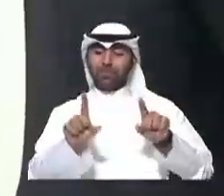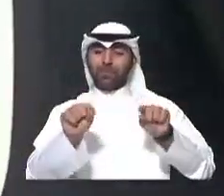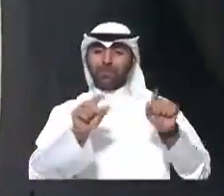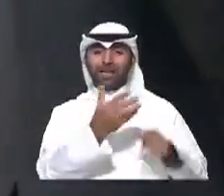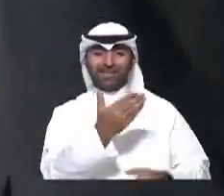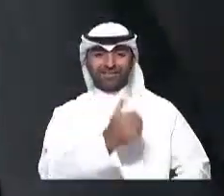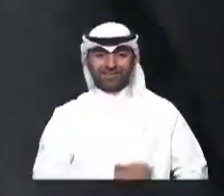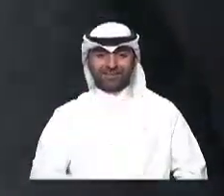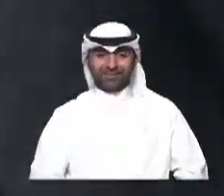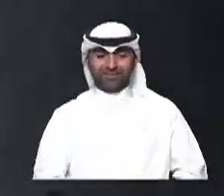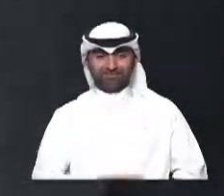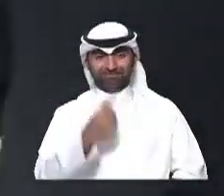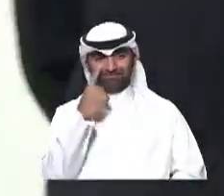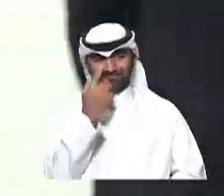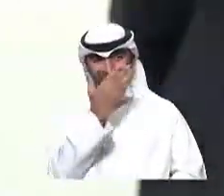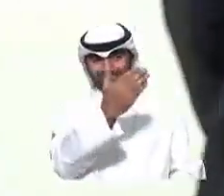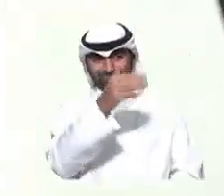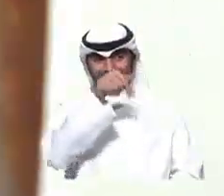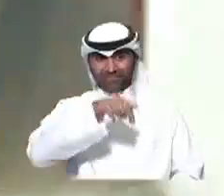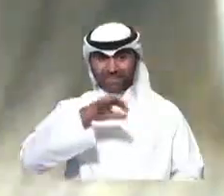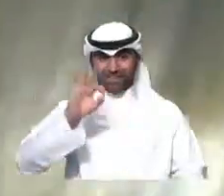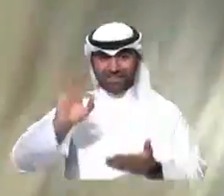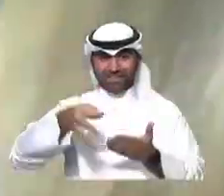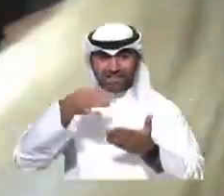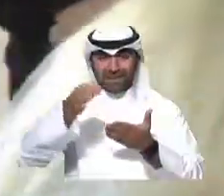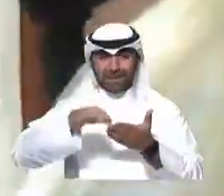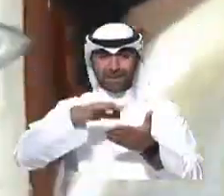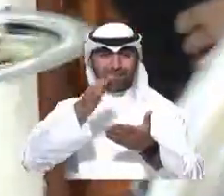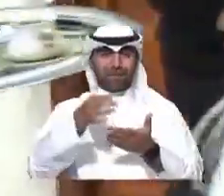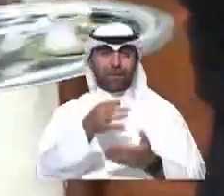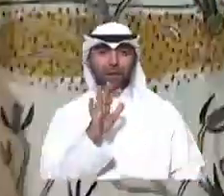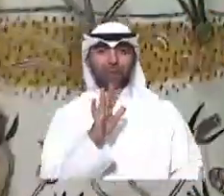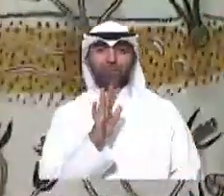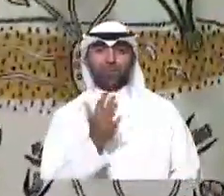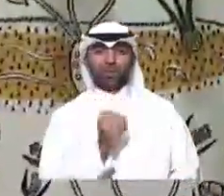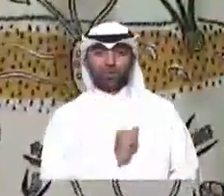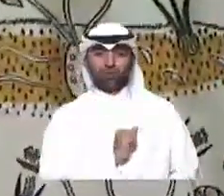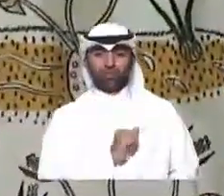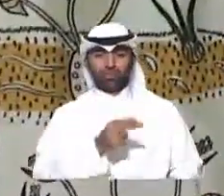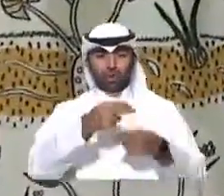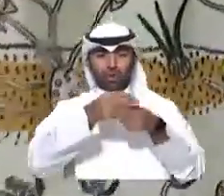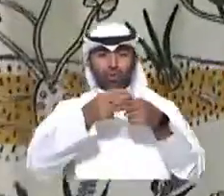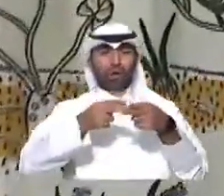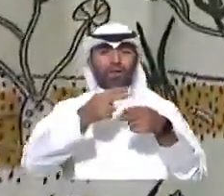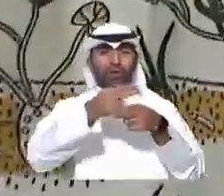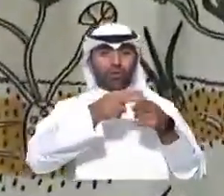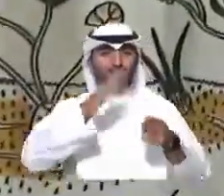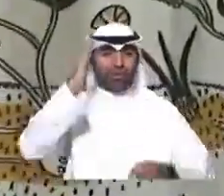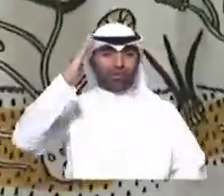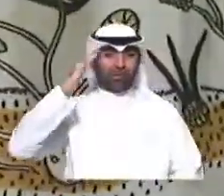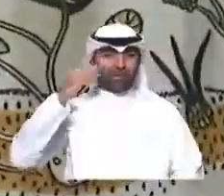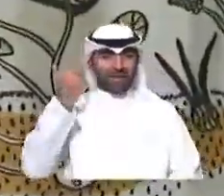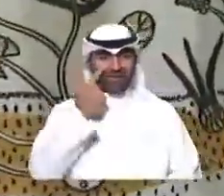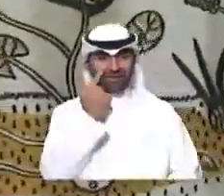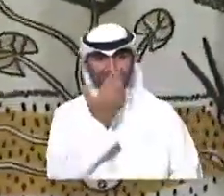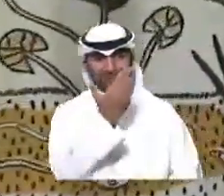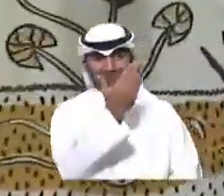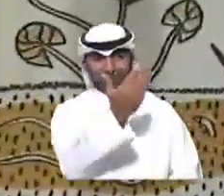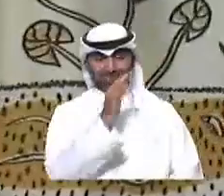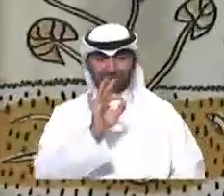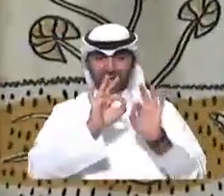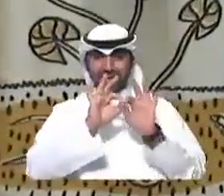بيت السدو دعا 3 مصممات كويتيات لاستخدام أشكال وفنون النسيج الأسترالي لتصميم عدة قطع